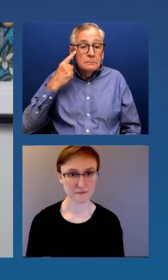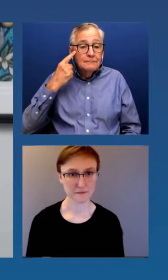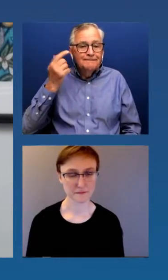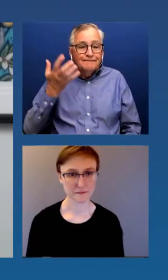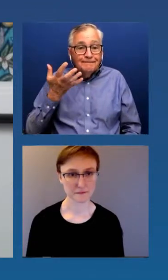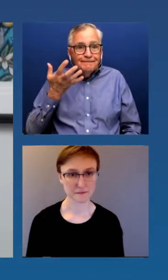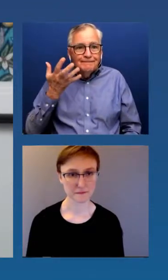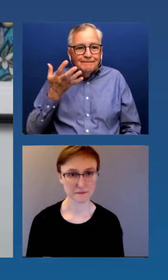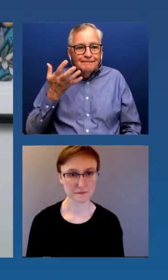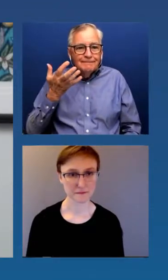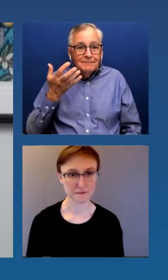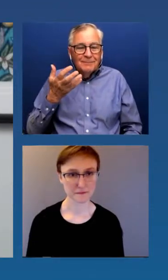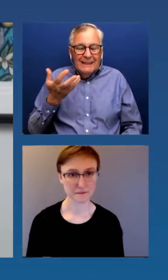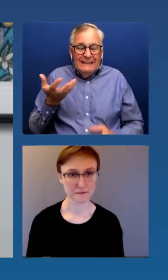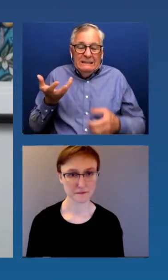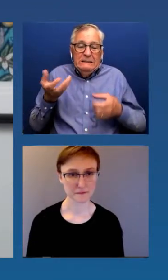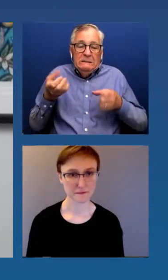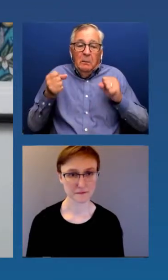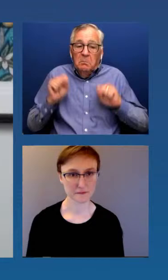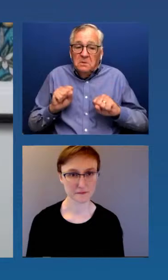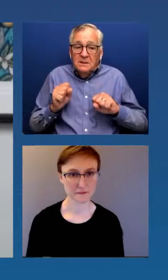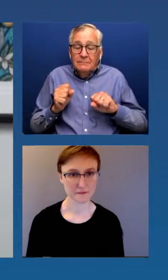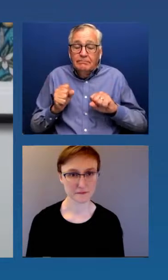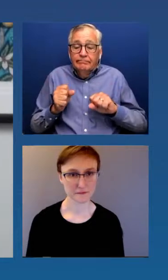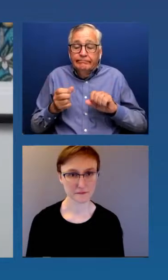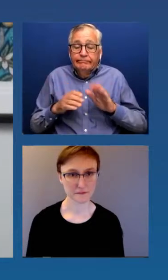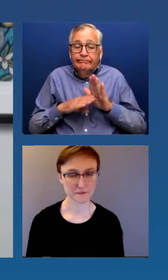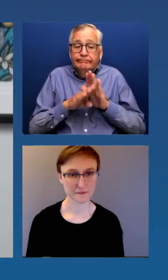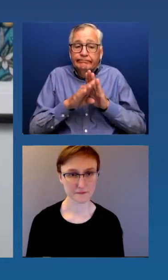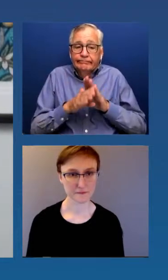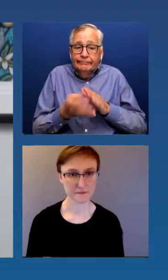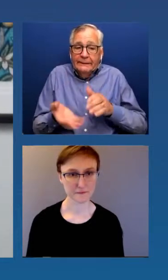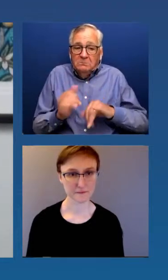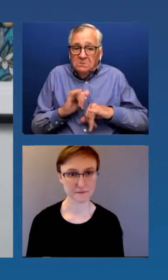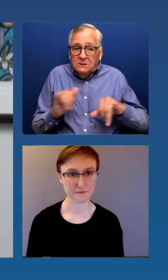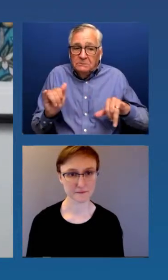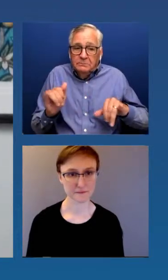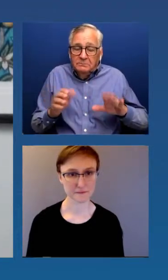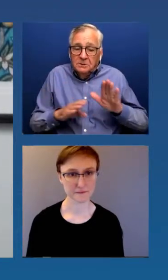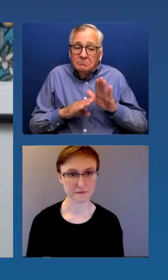c'est inévitable d'avoir une augmentation quand